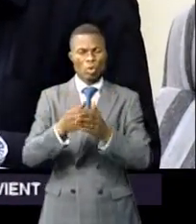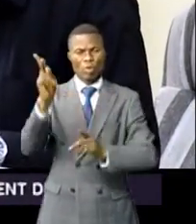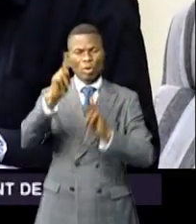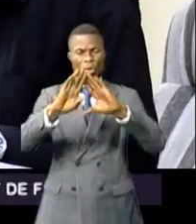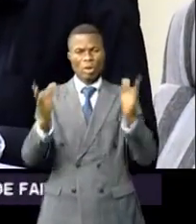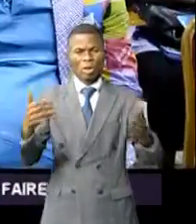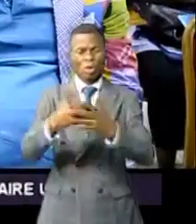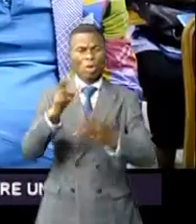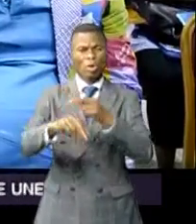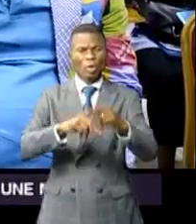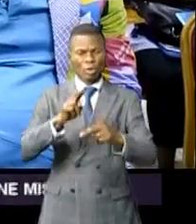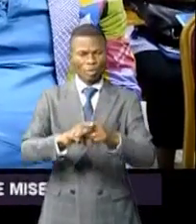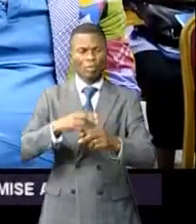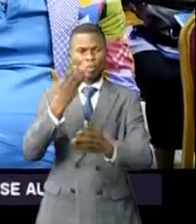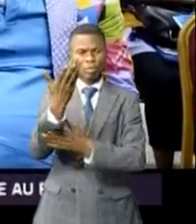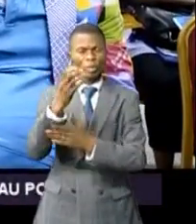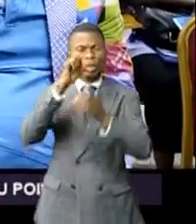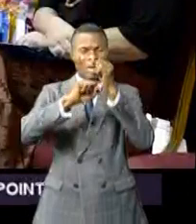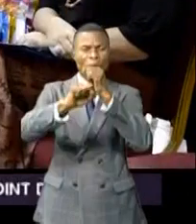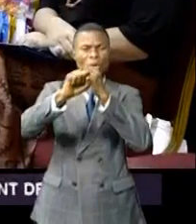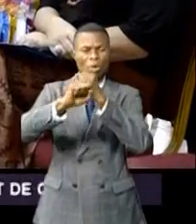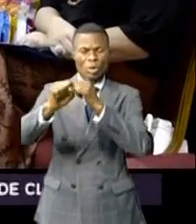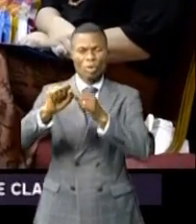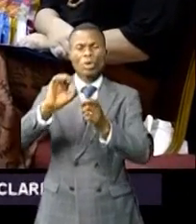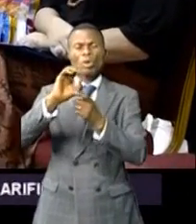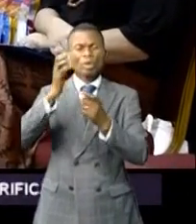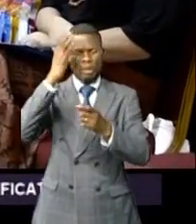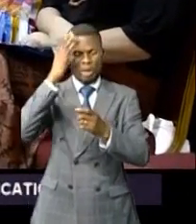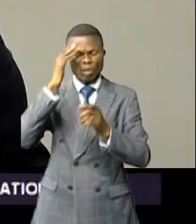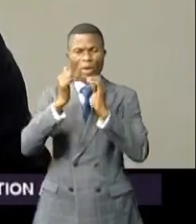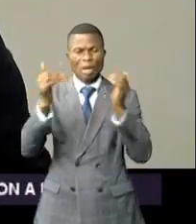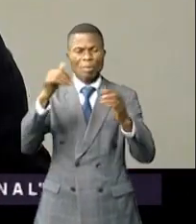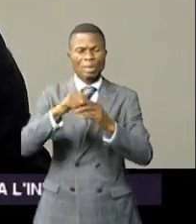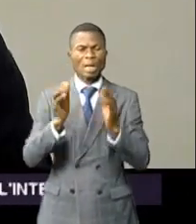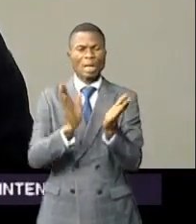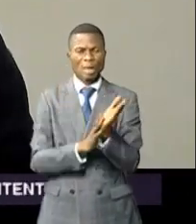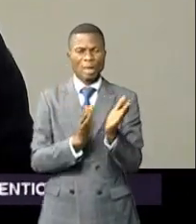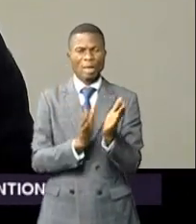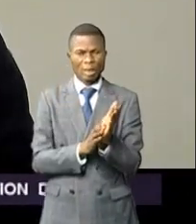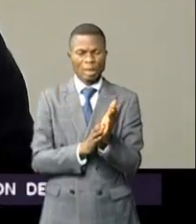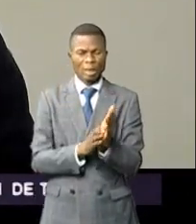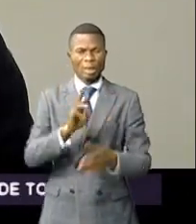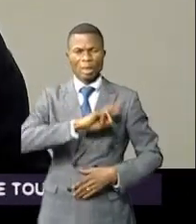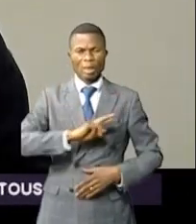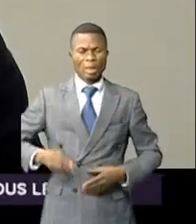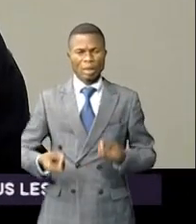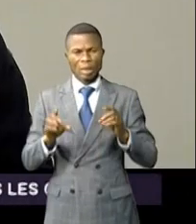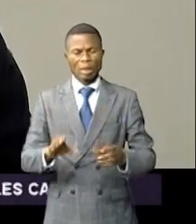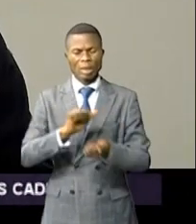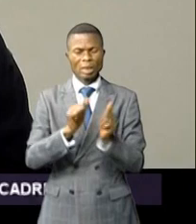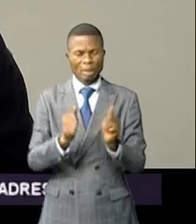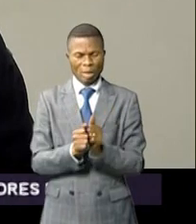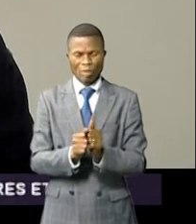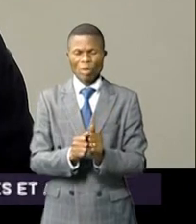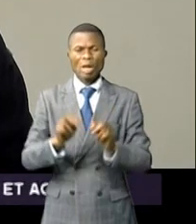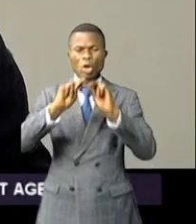Cohésion Nationale lance la campagne de la culture de la paix dans les écoles. WILF RDC sera d'un grand atout